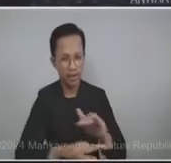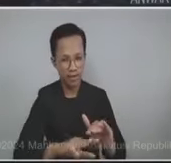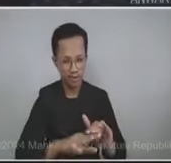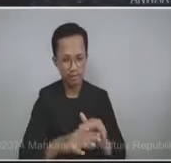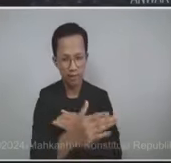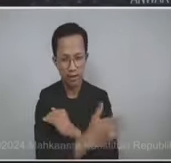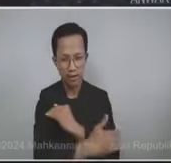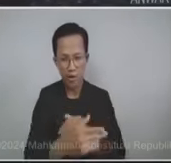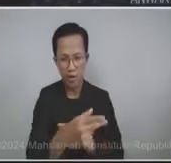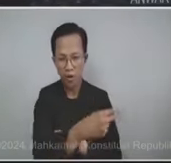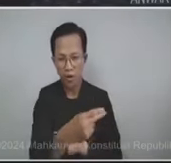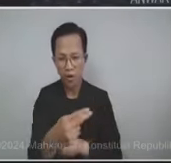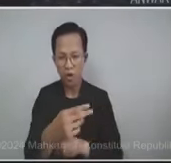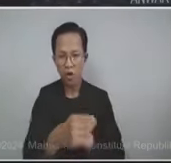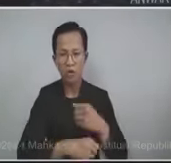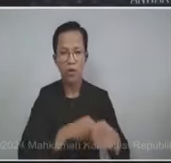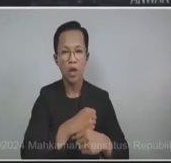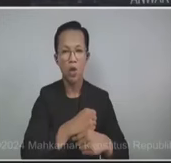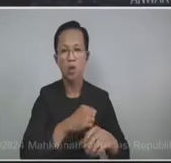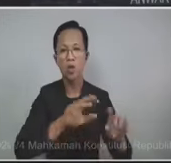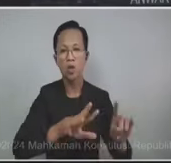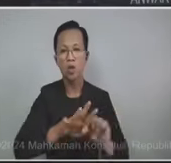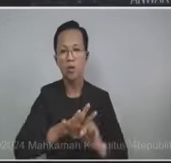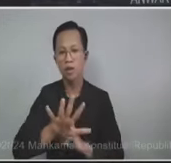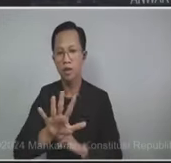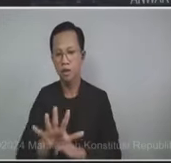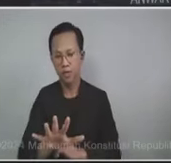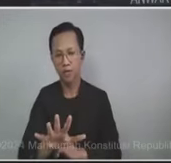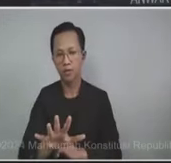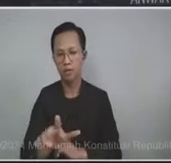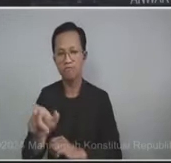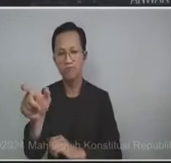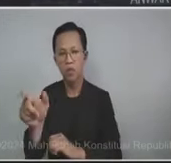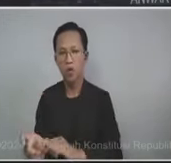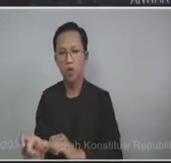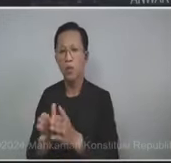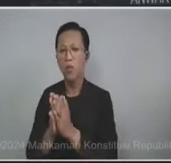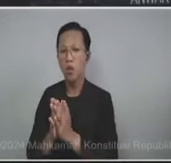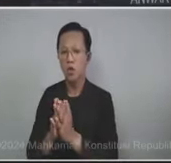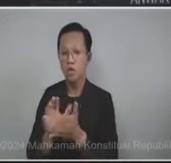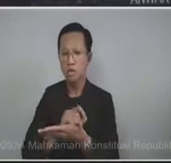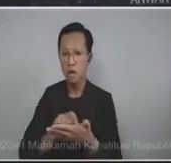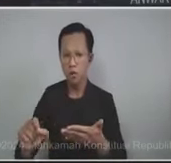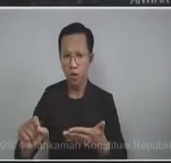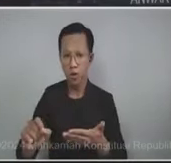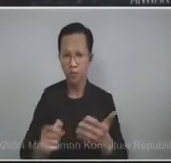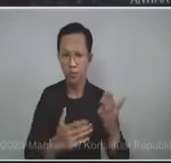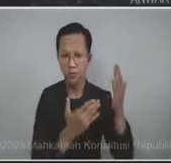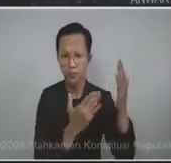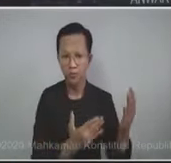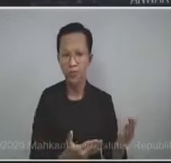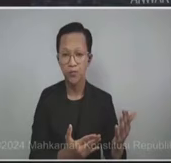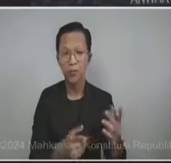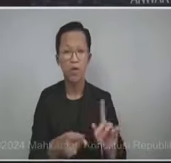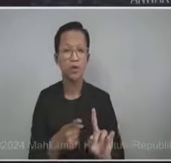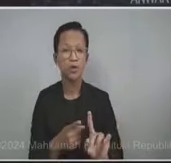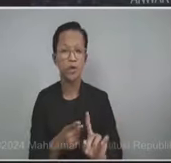Indonesia tahun 1945 yang diajukan oleh satu